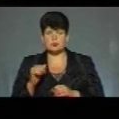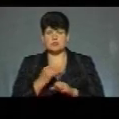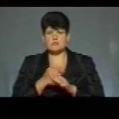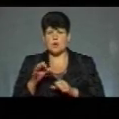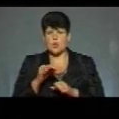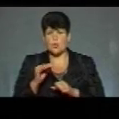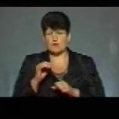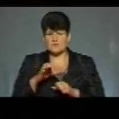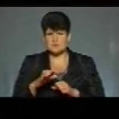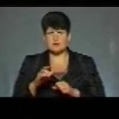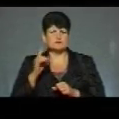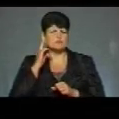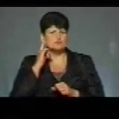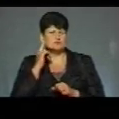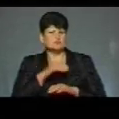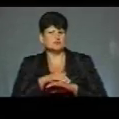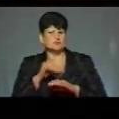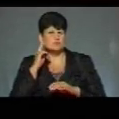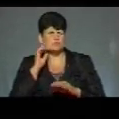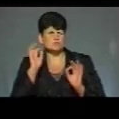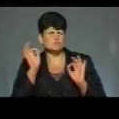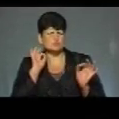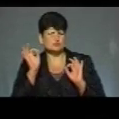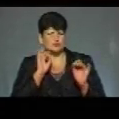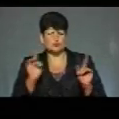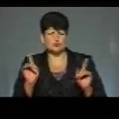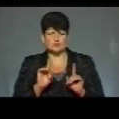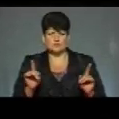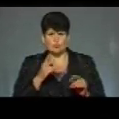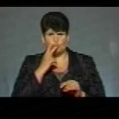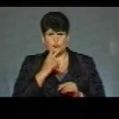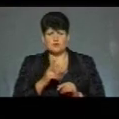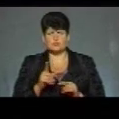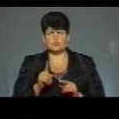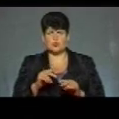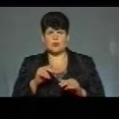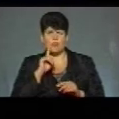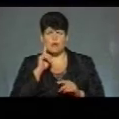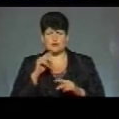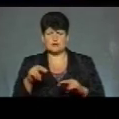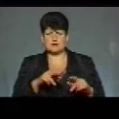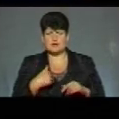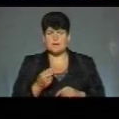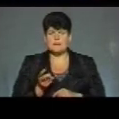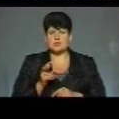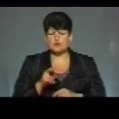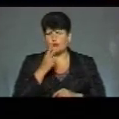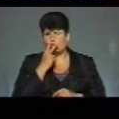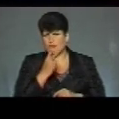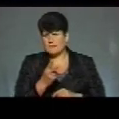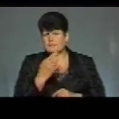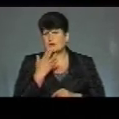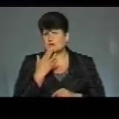біля площі, з вулиці почув музику, коли вийшов, побачив, що молодь танцює. Я прийшов, побачив там